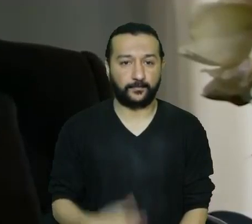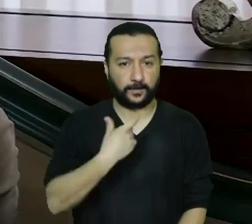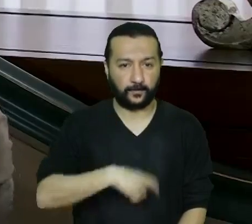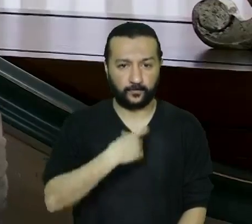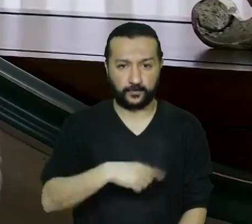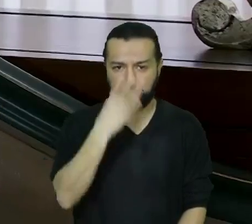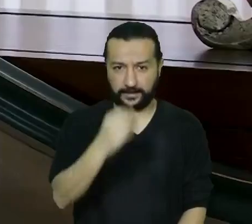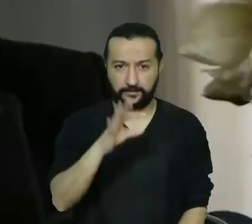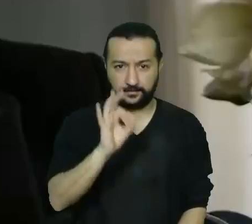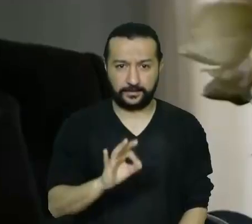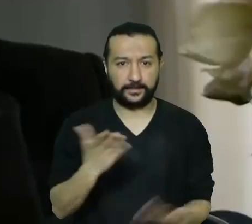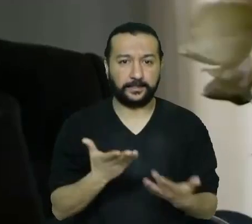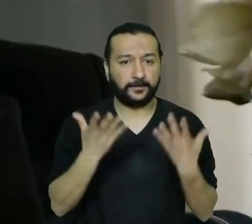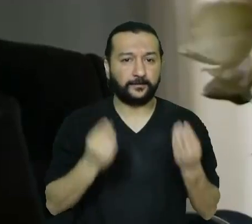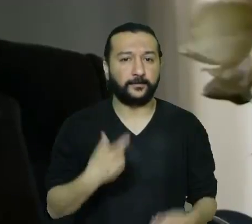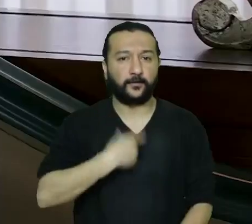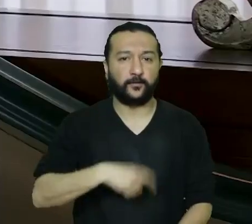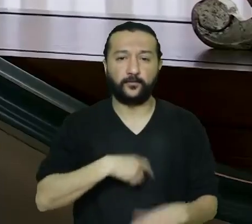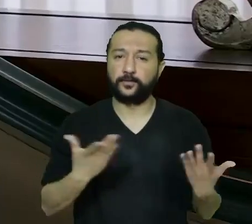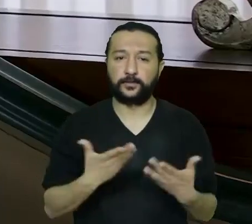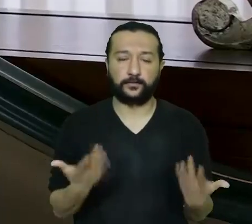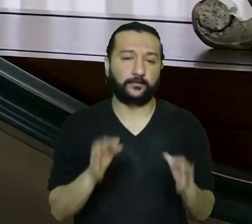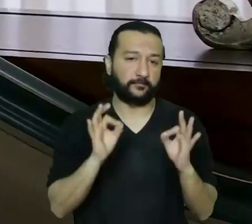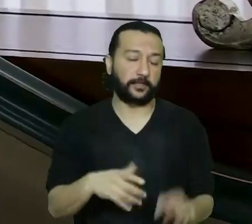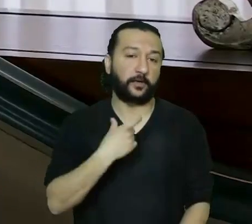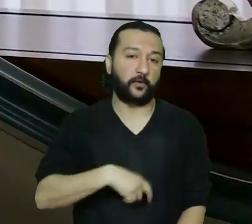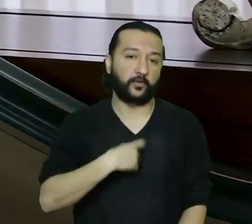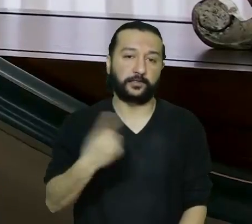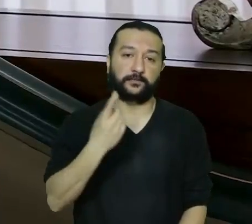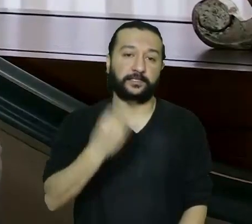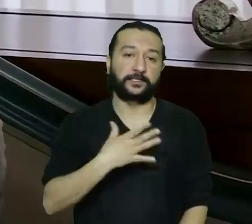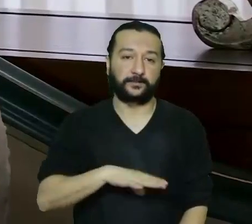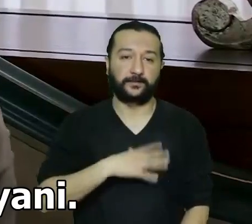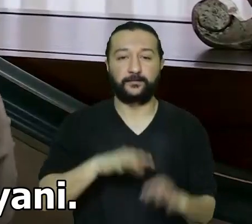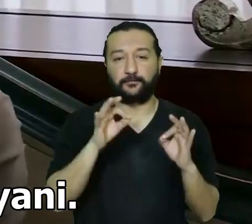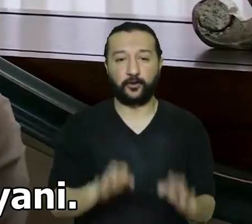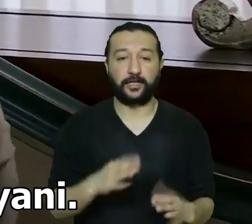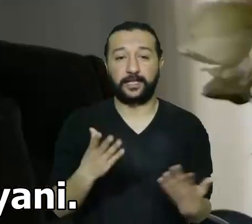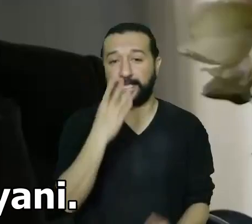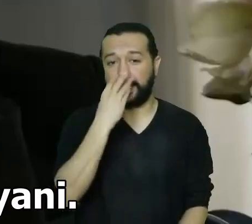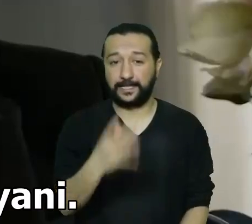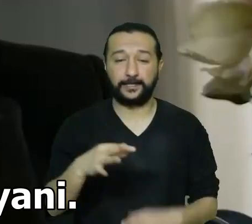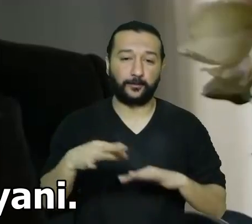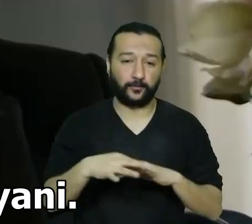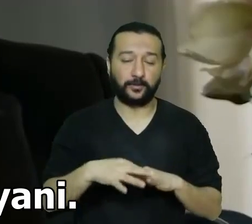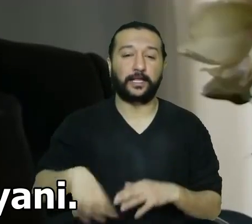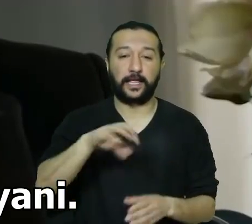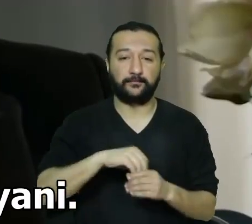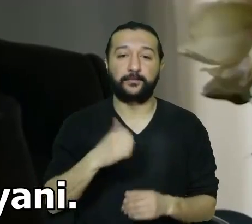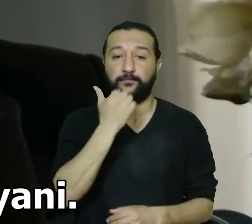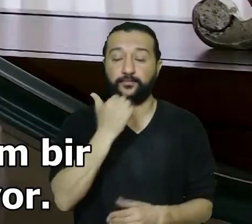Özel mi? Nasıl özel bir şey ya? Basbayağı özel bir şey Sarpişkom yani öyle hediyeydi, yüzüktü